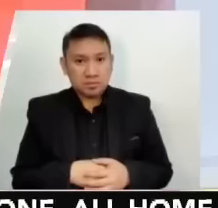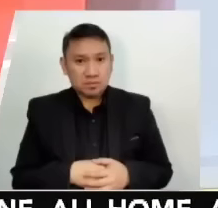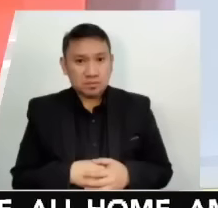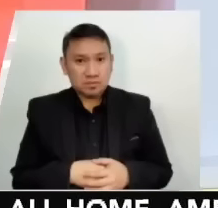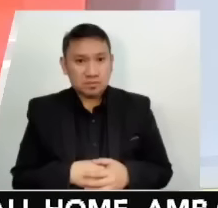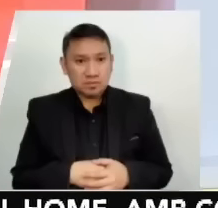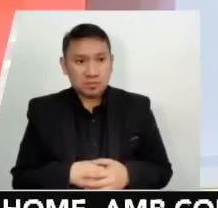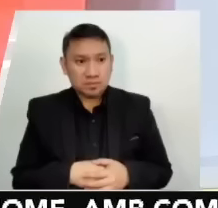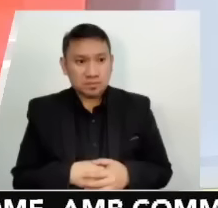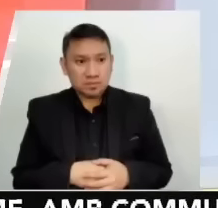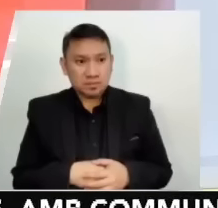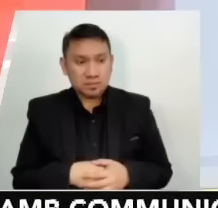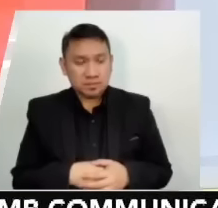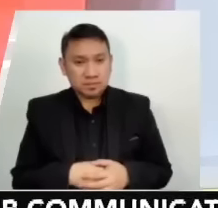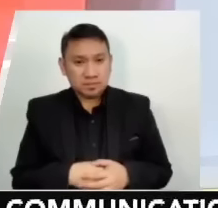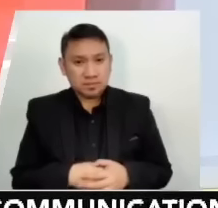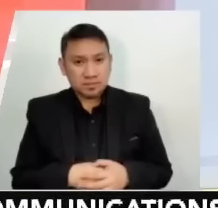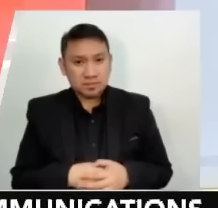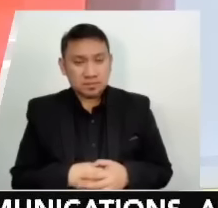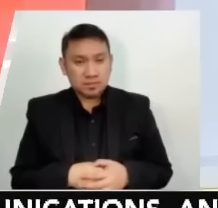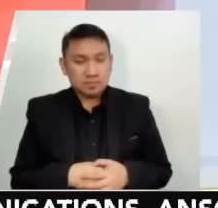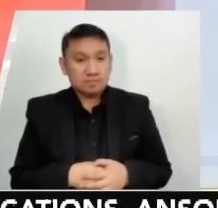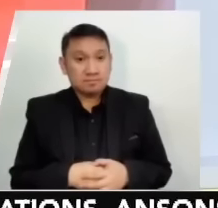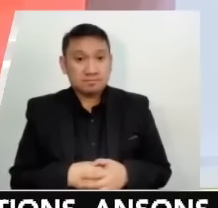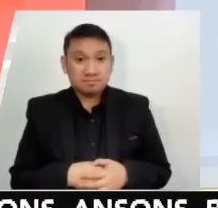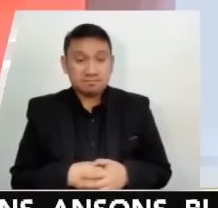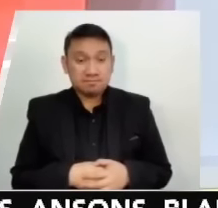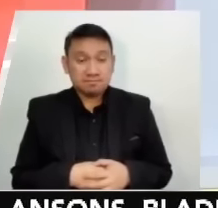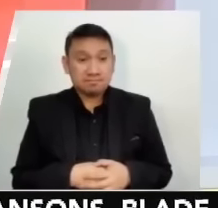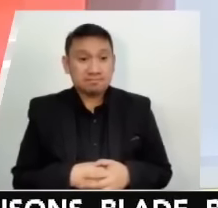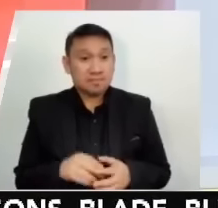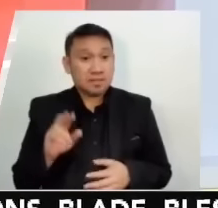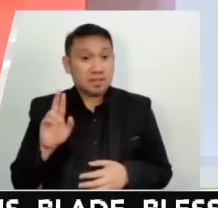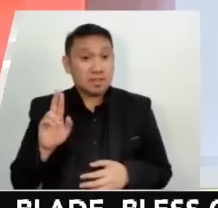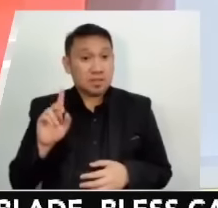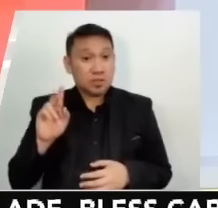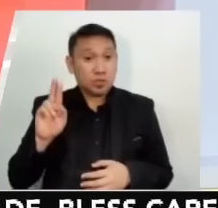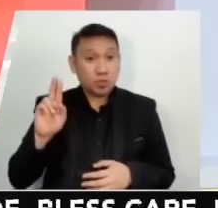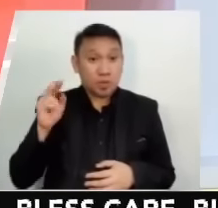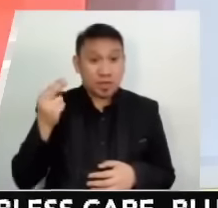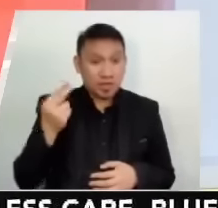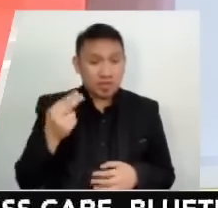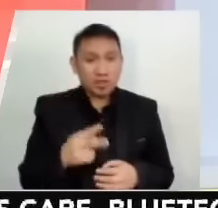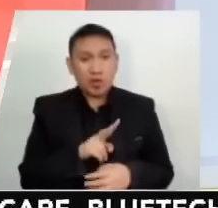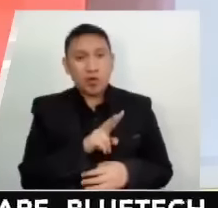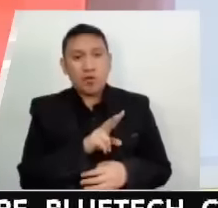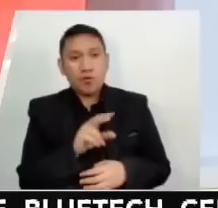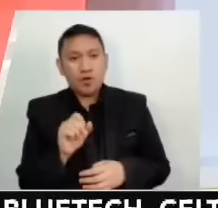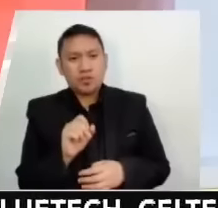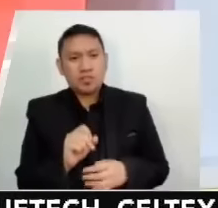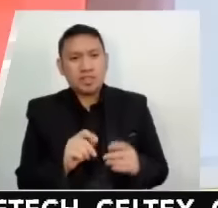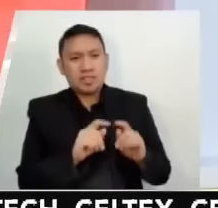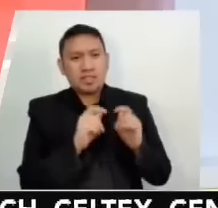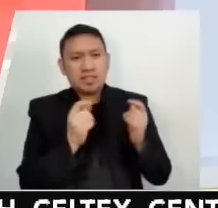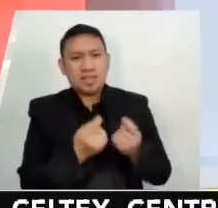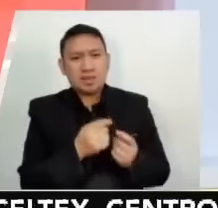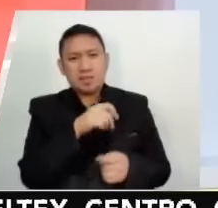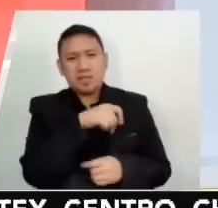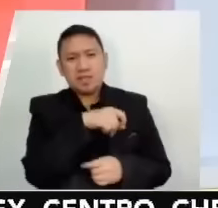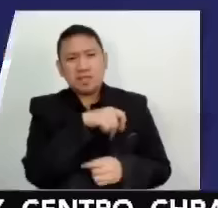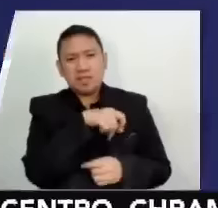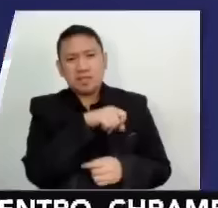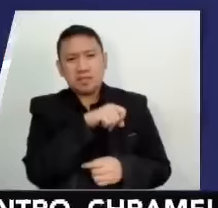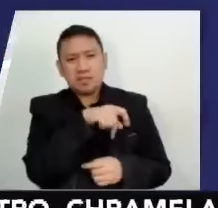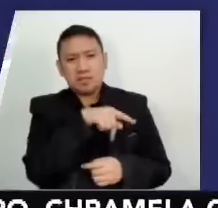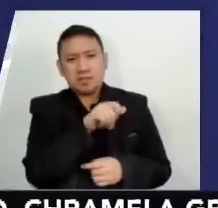Rider et na guys It's team unang hit versus Team Sparkly host sa family feud team Sparkly host in a